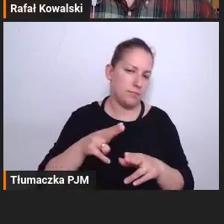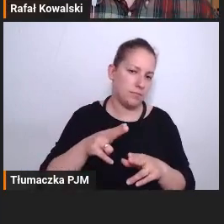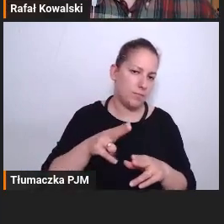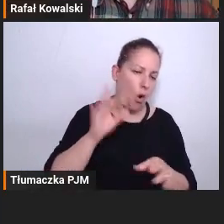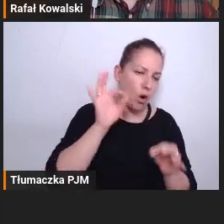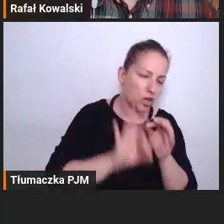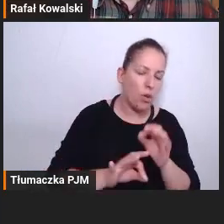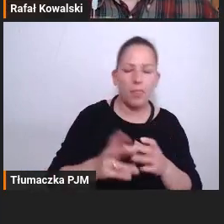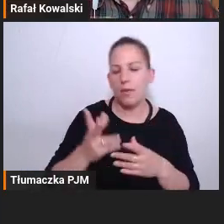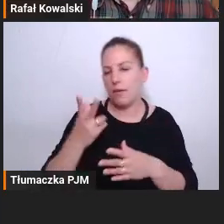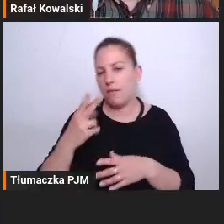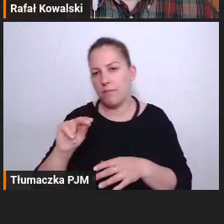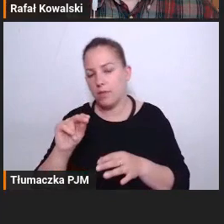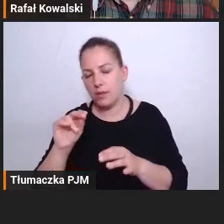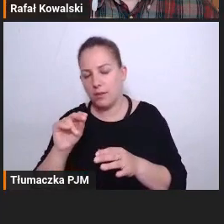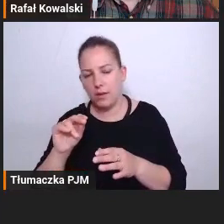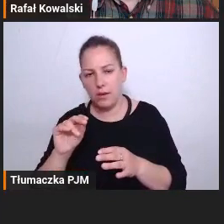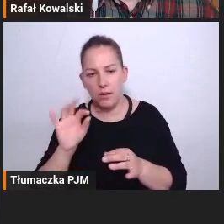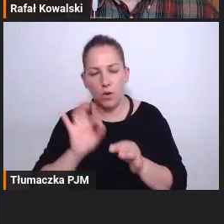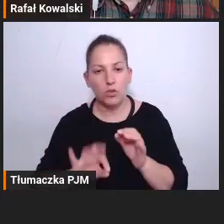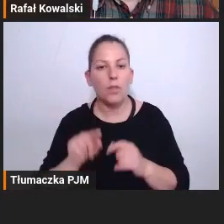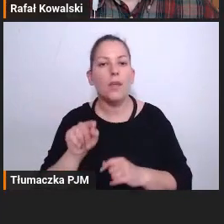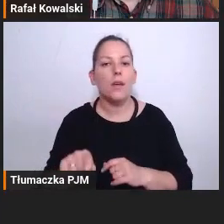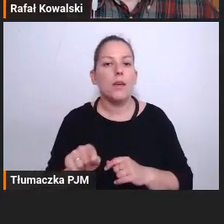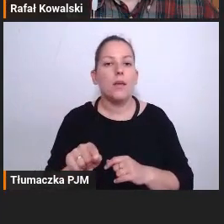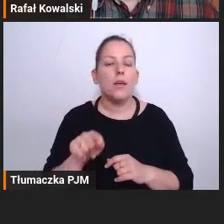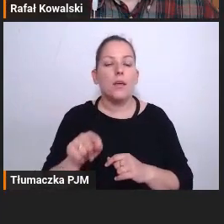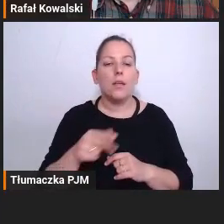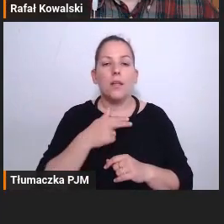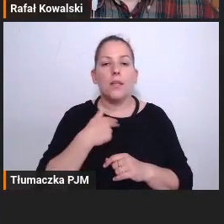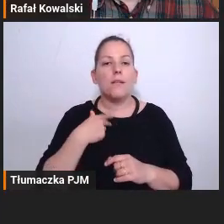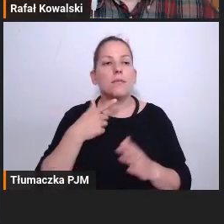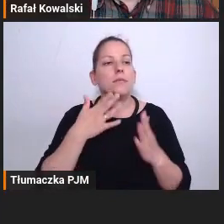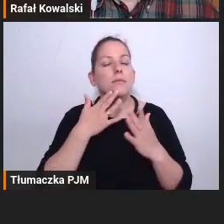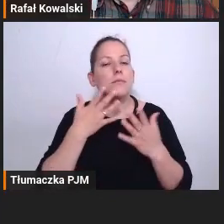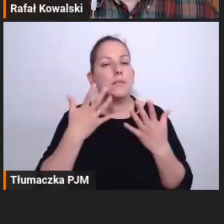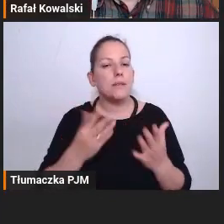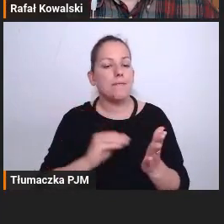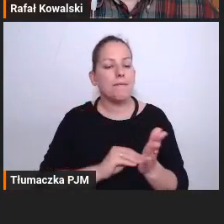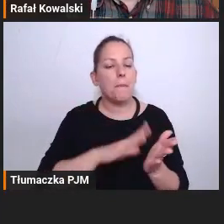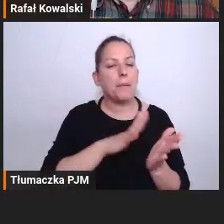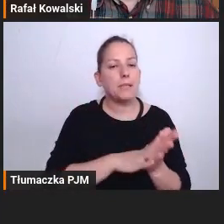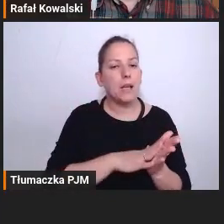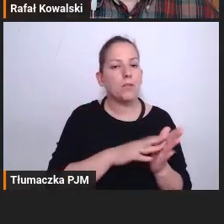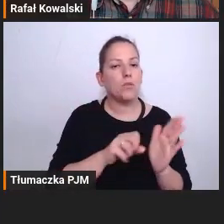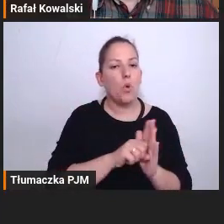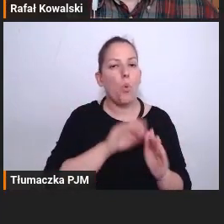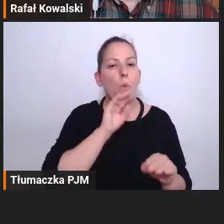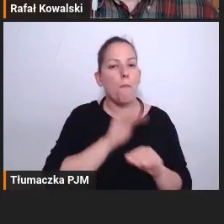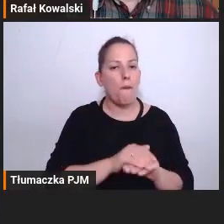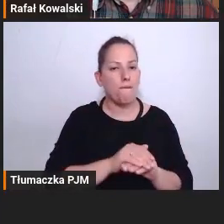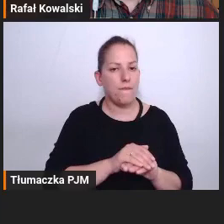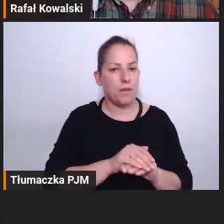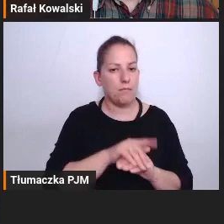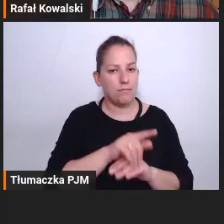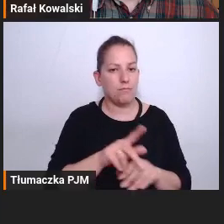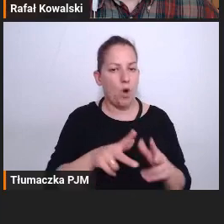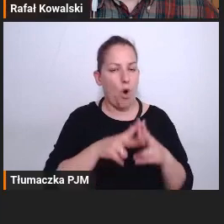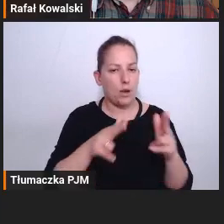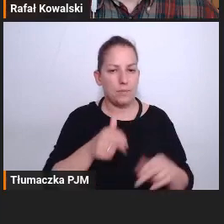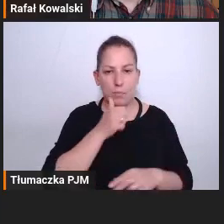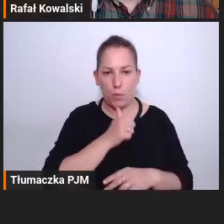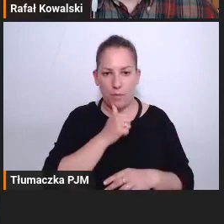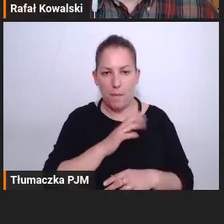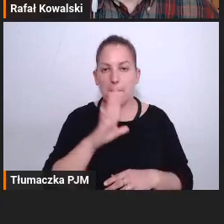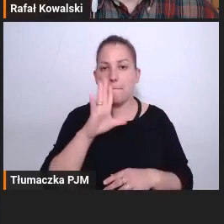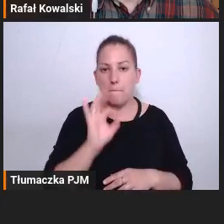czas nieokreślony i ten nasz zamiar wpisać do umowy na okres próbny.